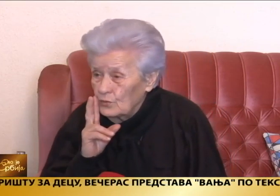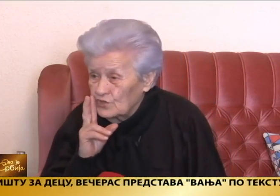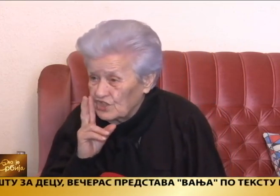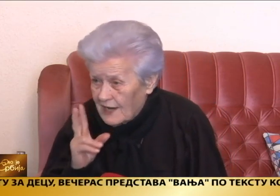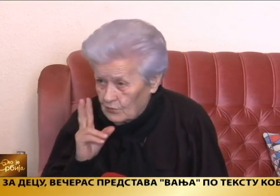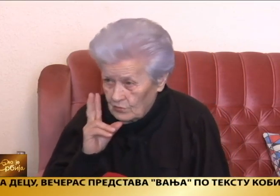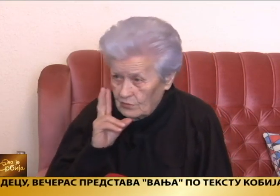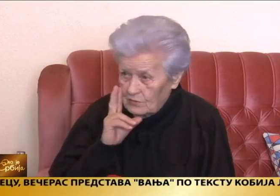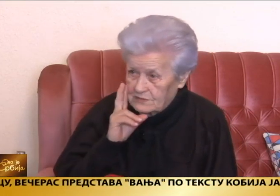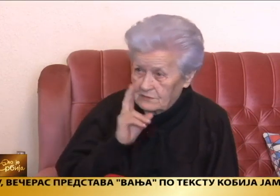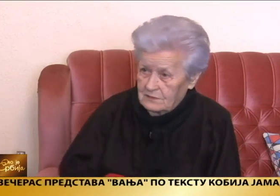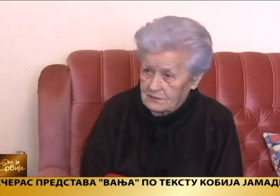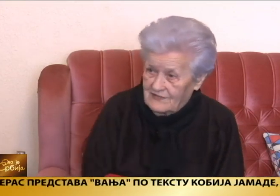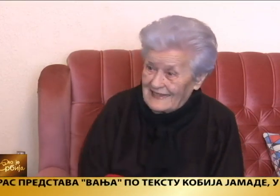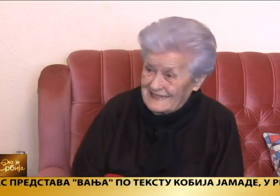21 ženu,